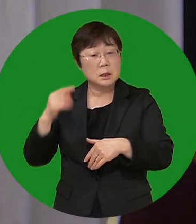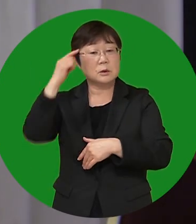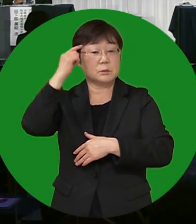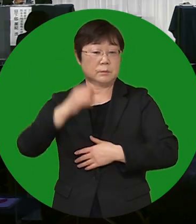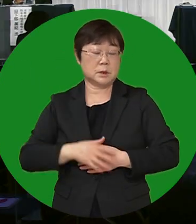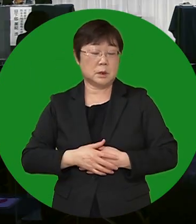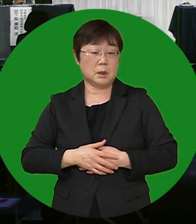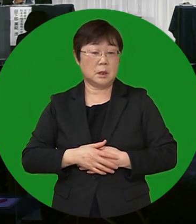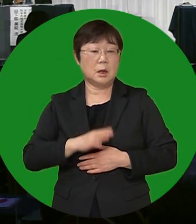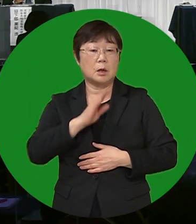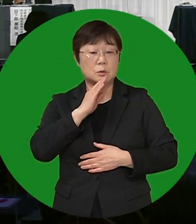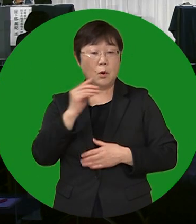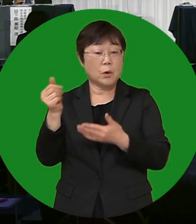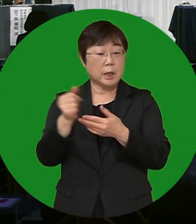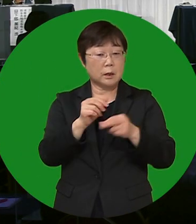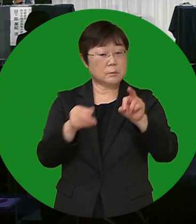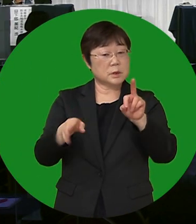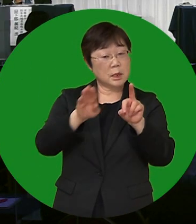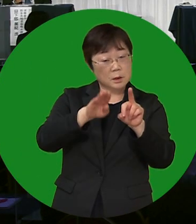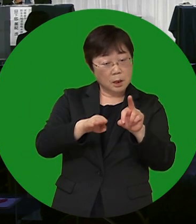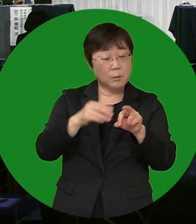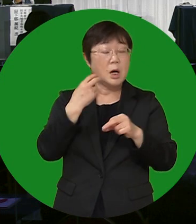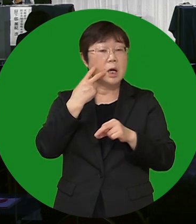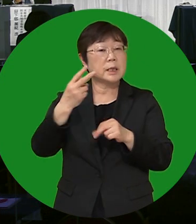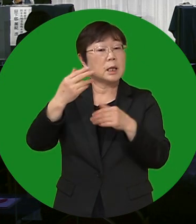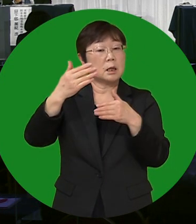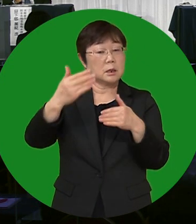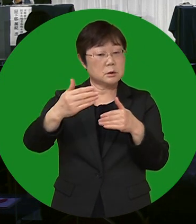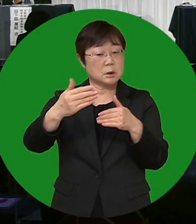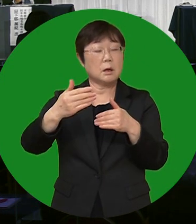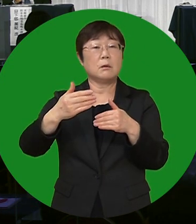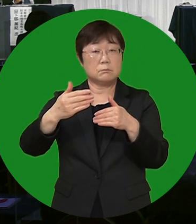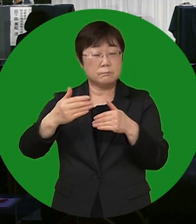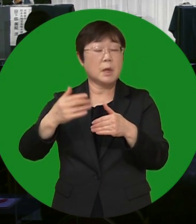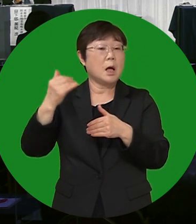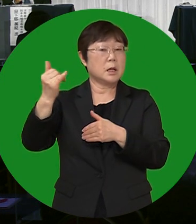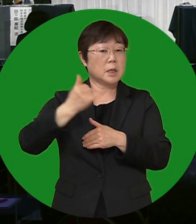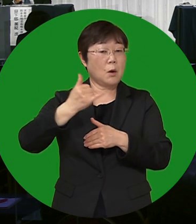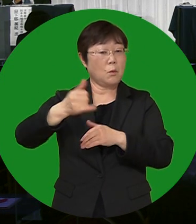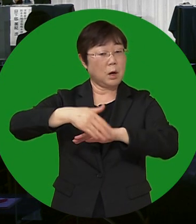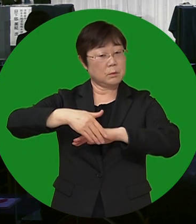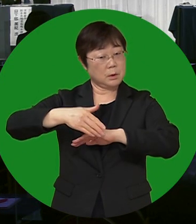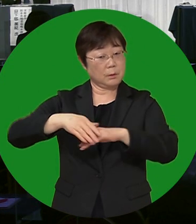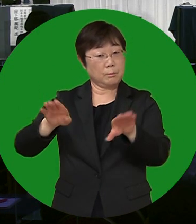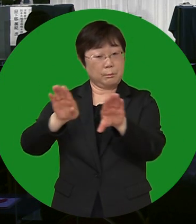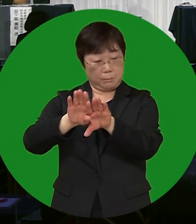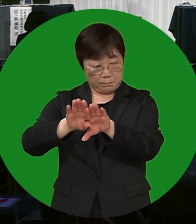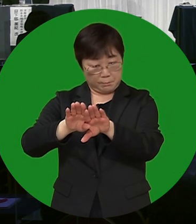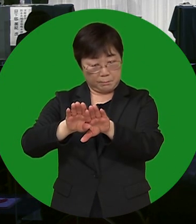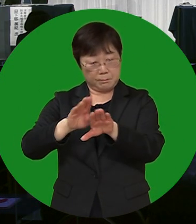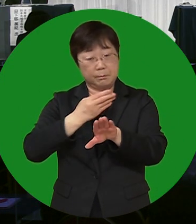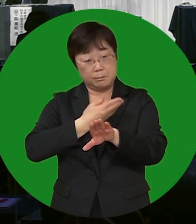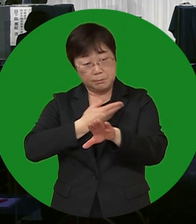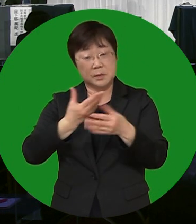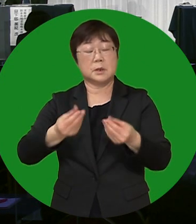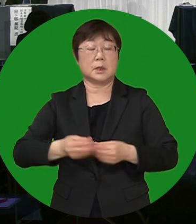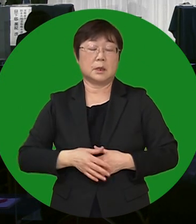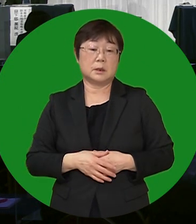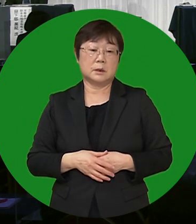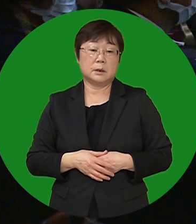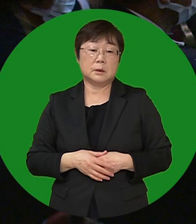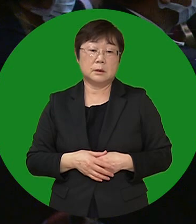ありました冷凍お客様センターもですねえ2カ月間歩道を電話業務窓口を閉めざるを得なかったという形になり